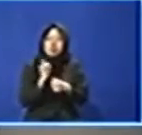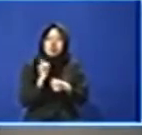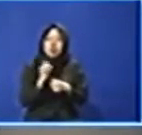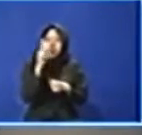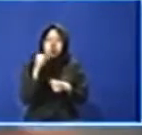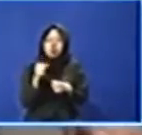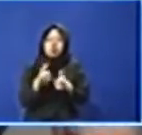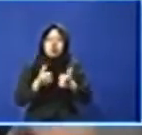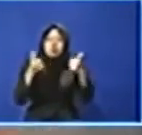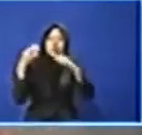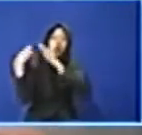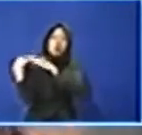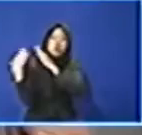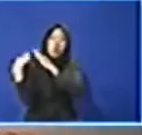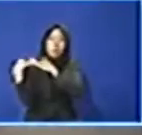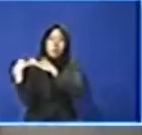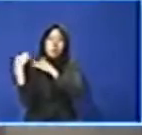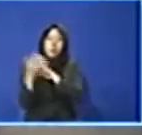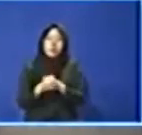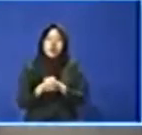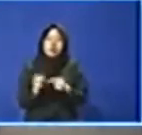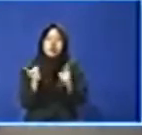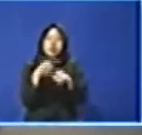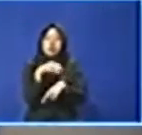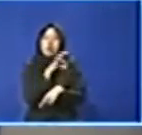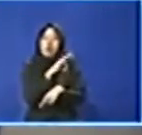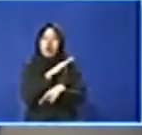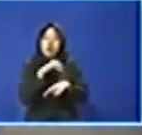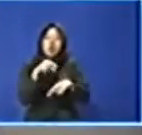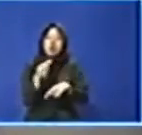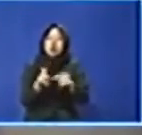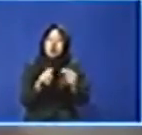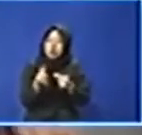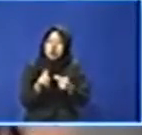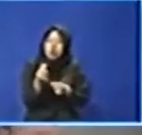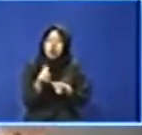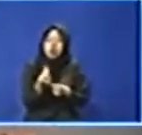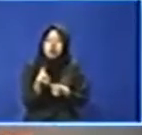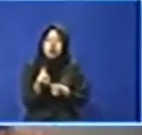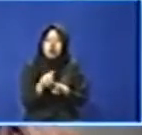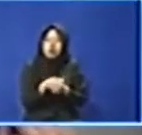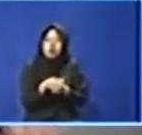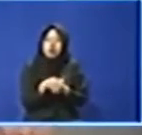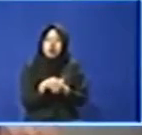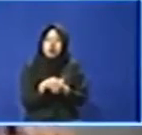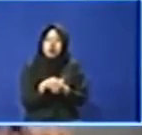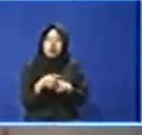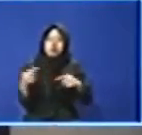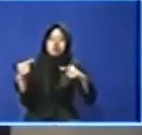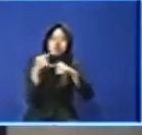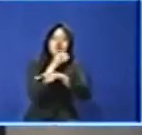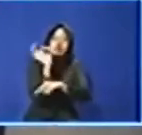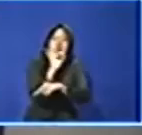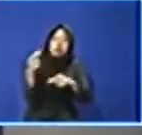bisa dipertanggungjawabkan sehingga nilai kemanfaatan dari anggaran yang sudah dialokasikan itu betul-betul tidak menyimpang dari pokok